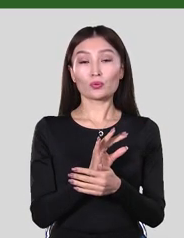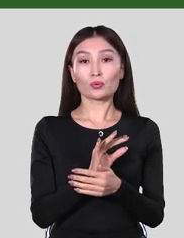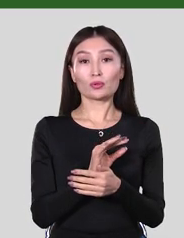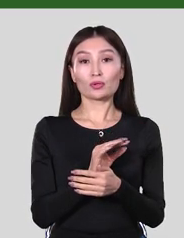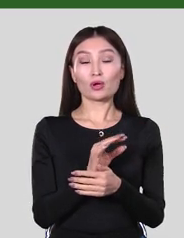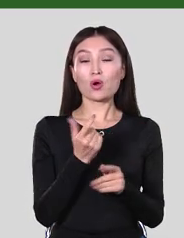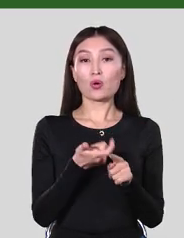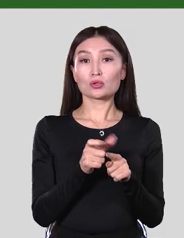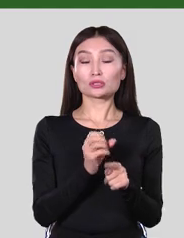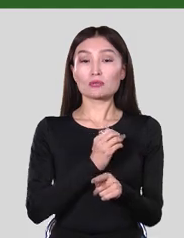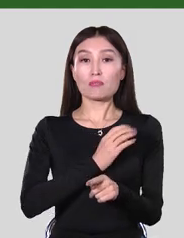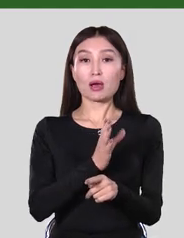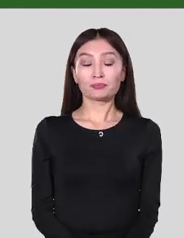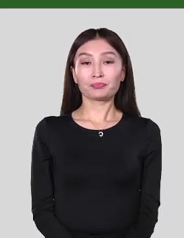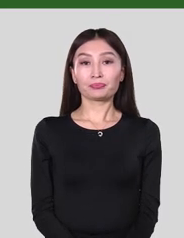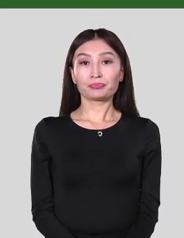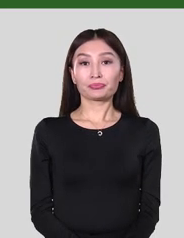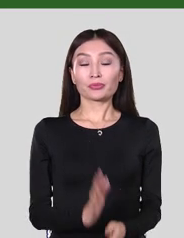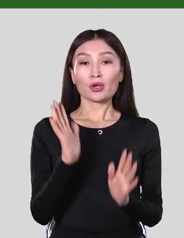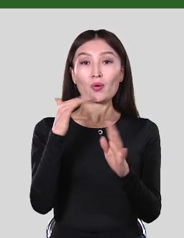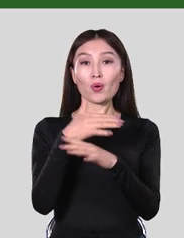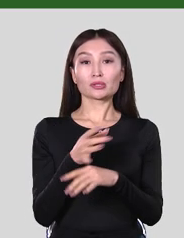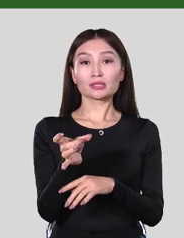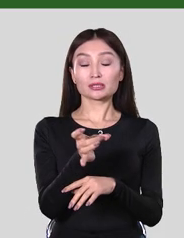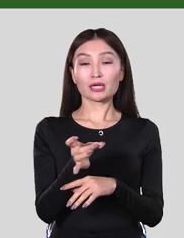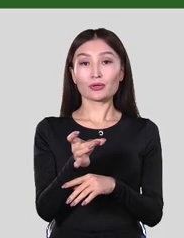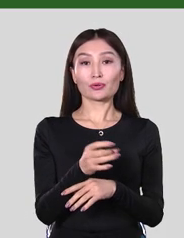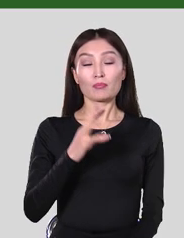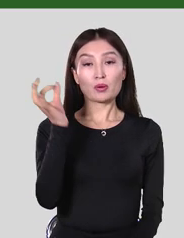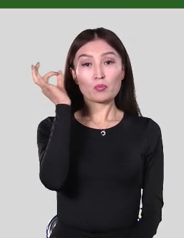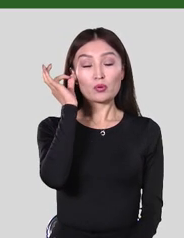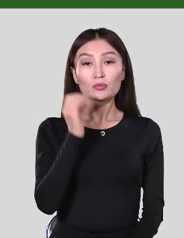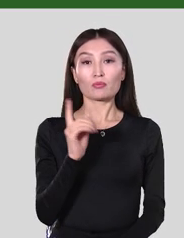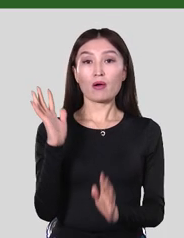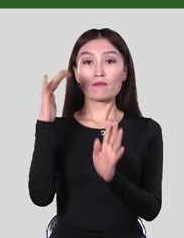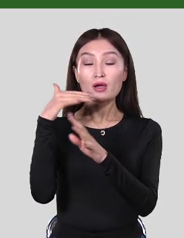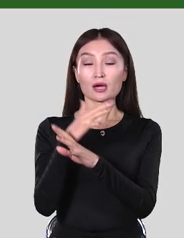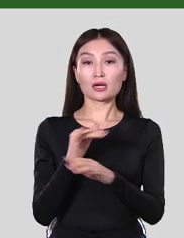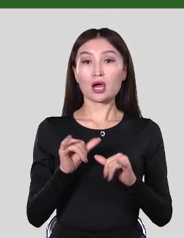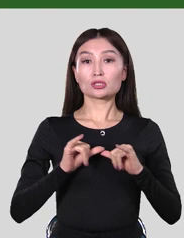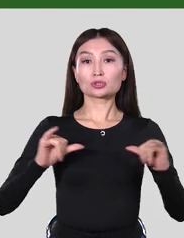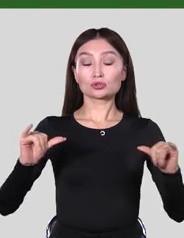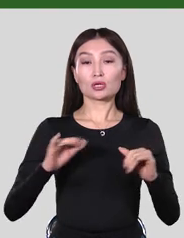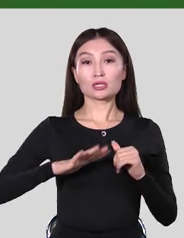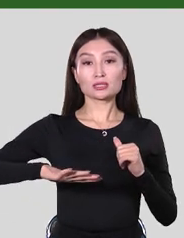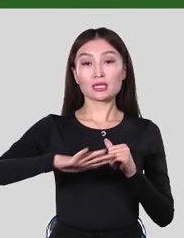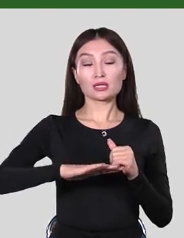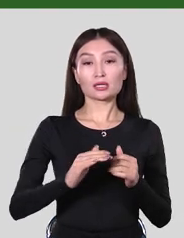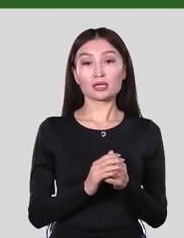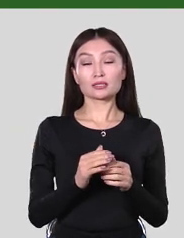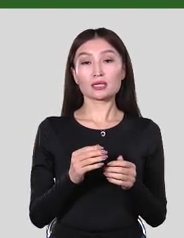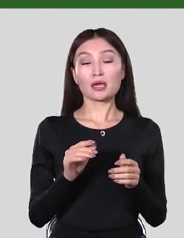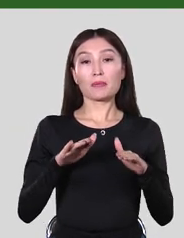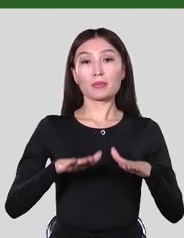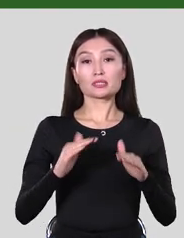течения очень богаты рыбой. Горные районы. Мы помним, что в горах широтная зональность уступает